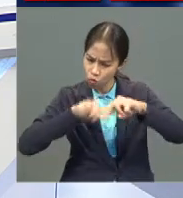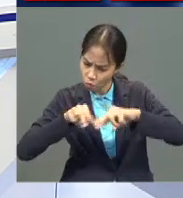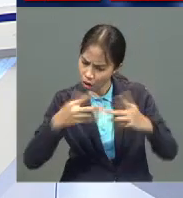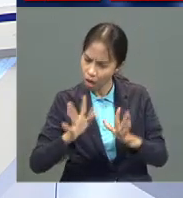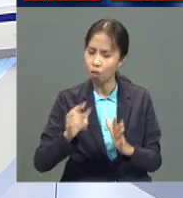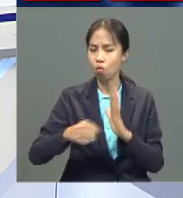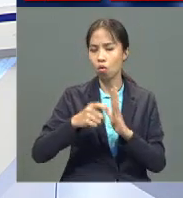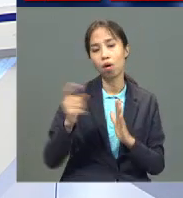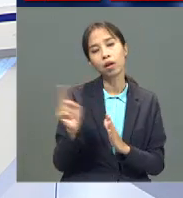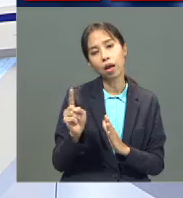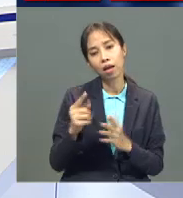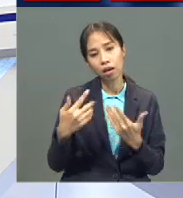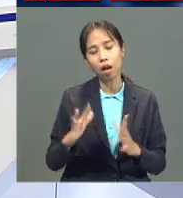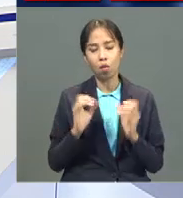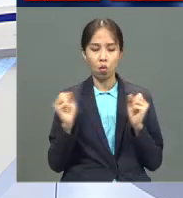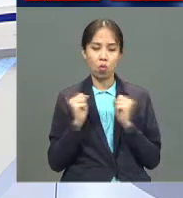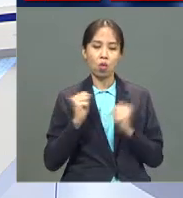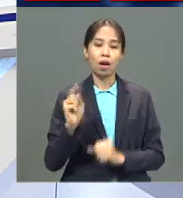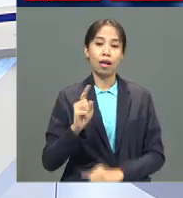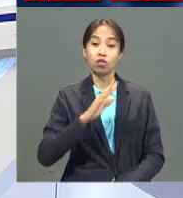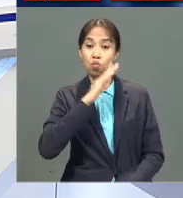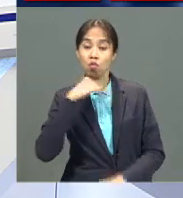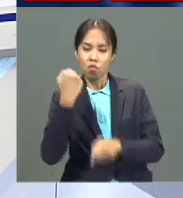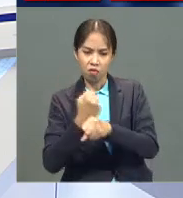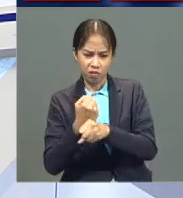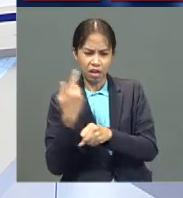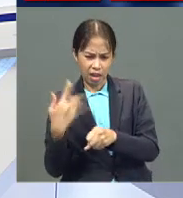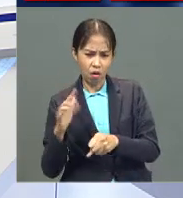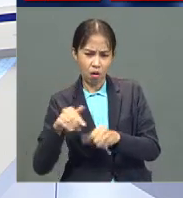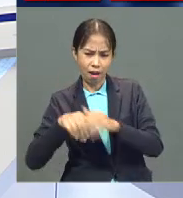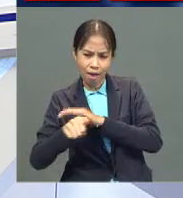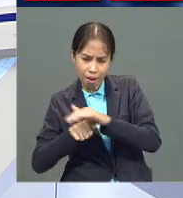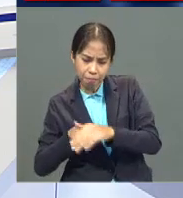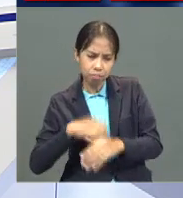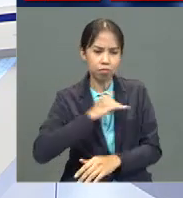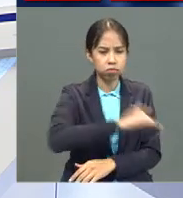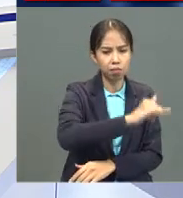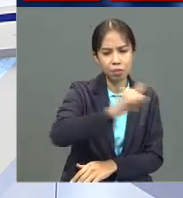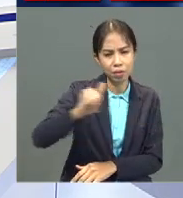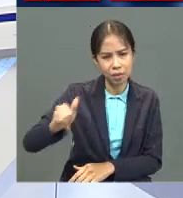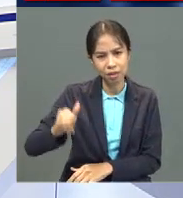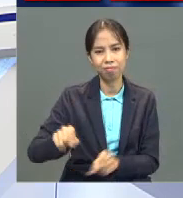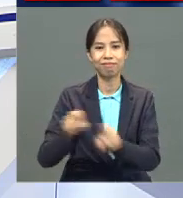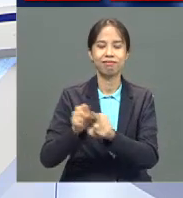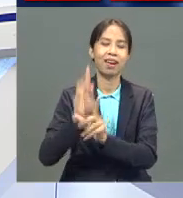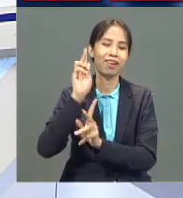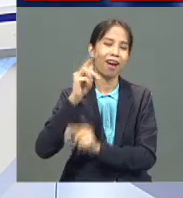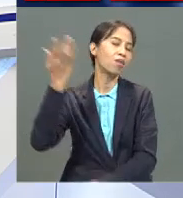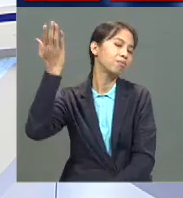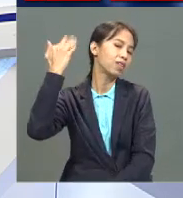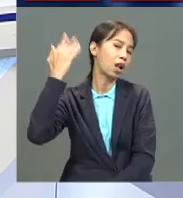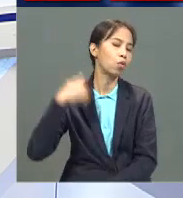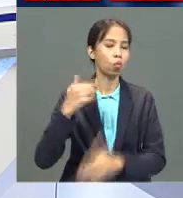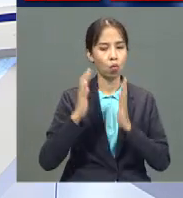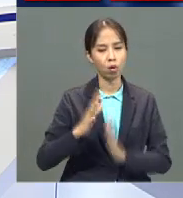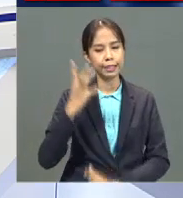างและช่วงของการฝึกก็กลัวกันอีกกลัวว่าเอ๊ะจะออกมาข้างนอกหรือเปล่าออกมานอกพื้นที่อย่างข่าวที่มีก่อนหน้านี้ก็ทำให้หลายค